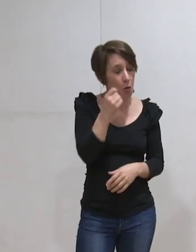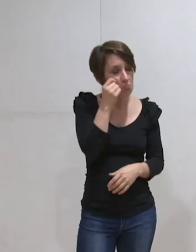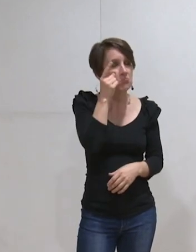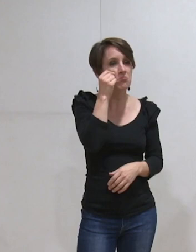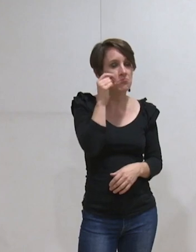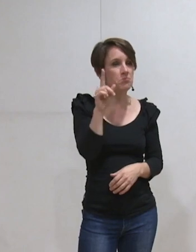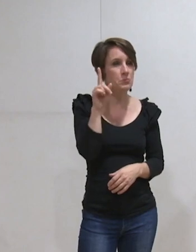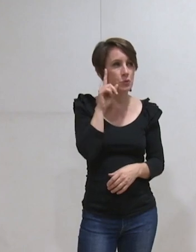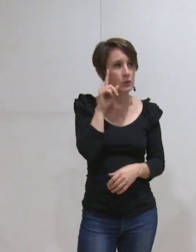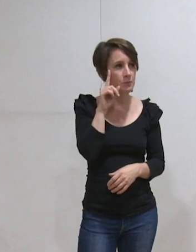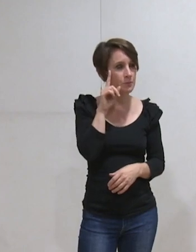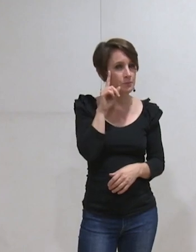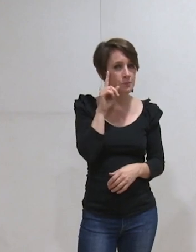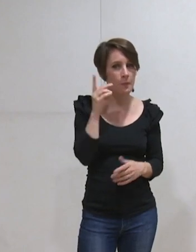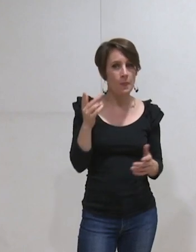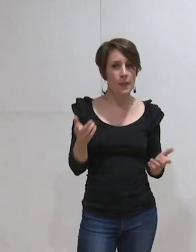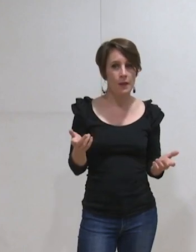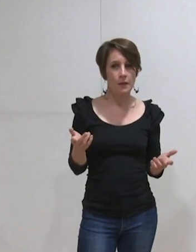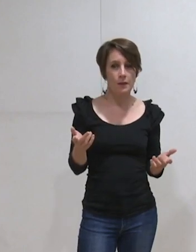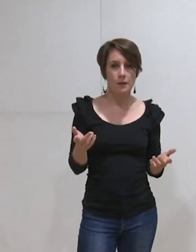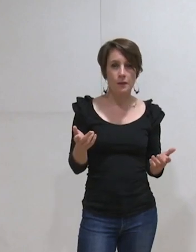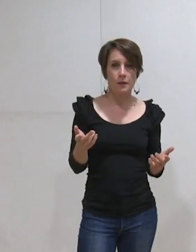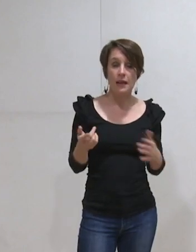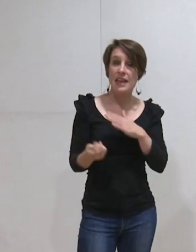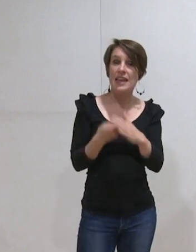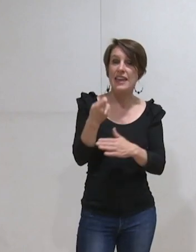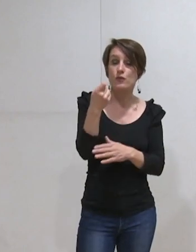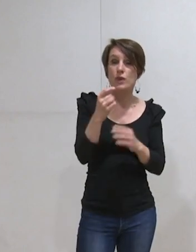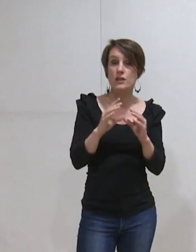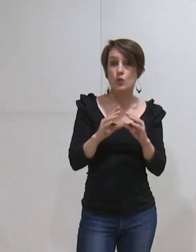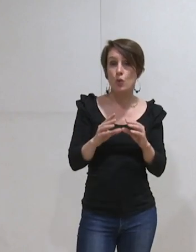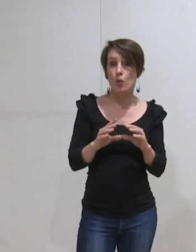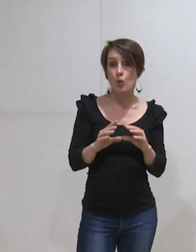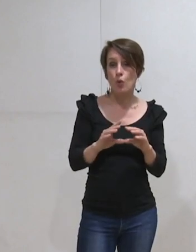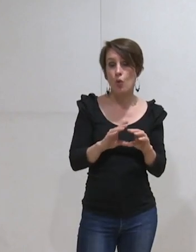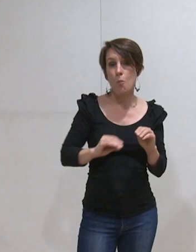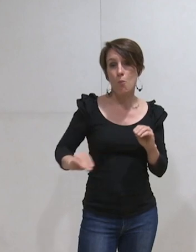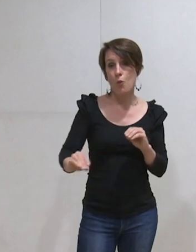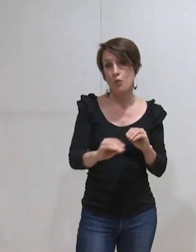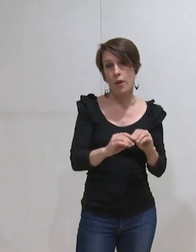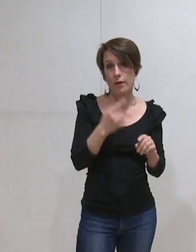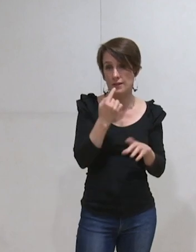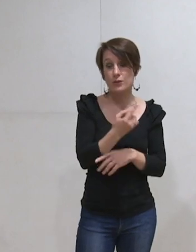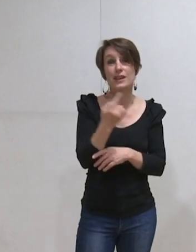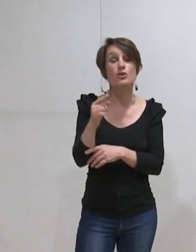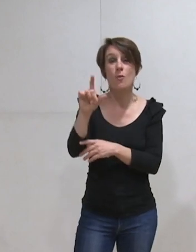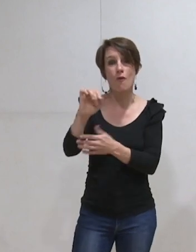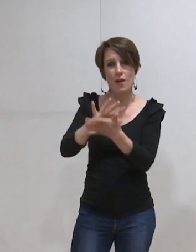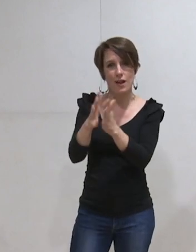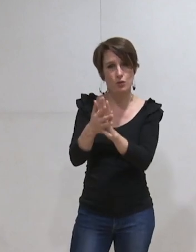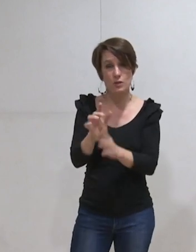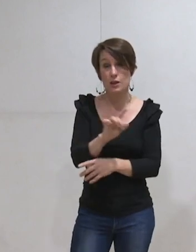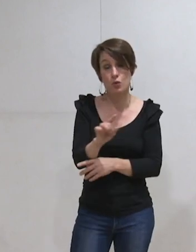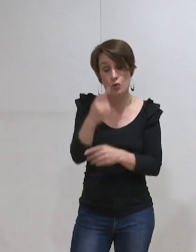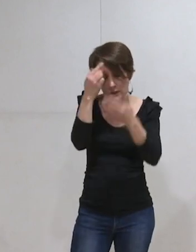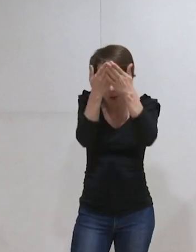c'est que d'abord quand on parle d'éducation populaire c'est pas que les 20 associations c'est bien plus large que ça c'est le socioculturel